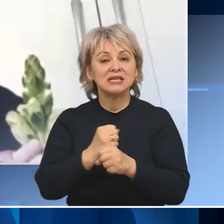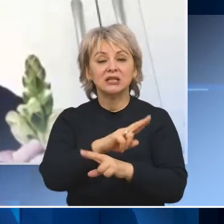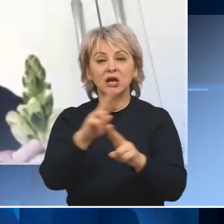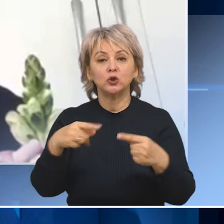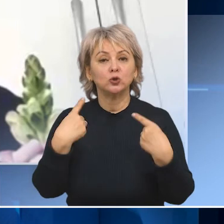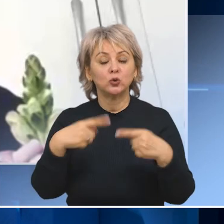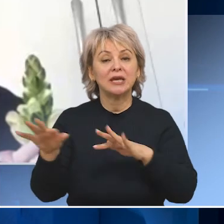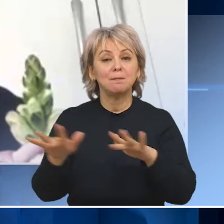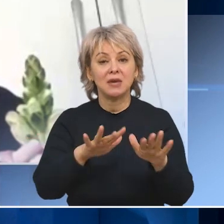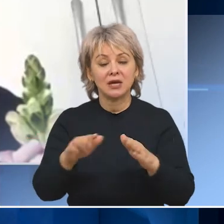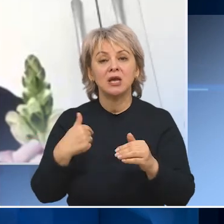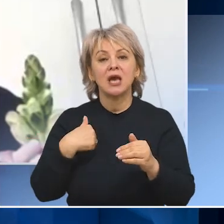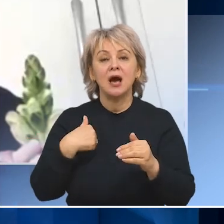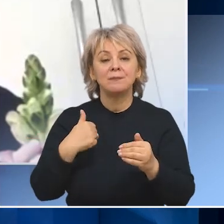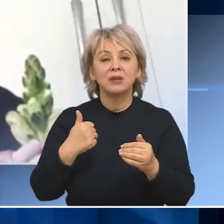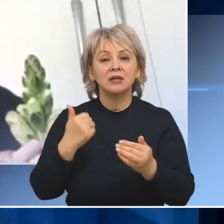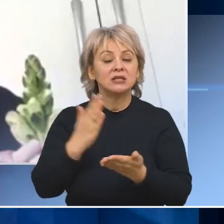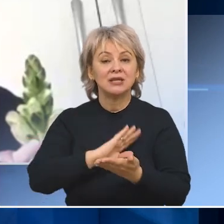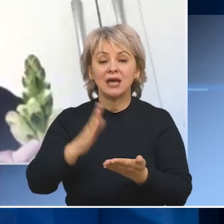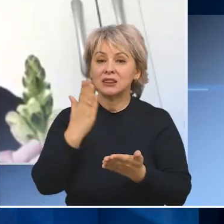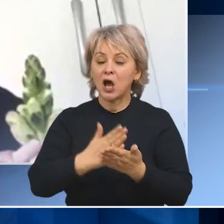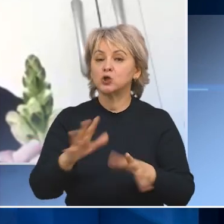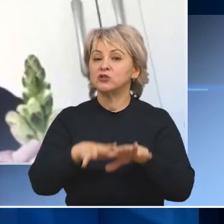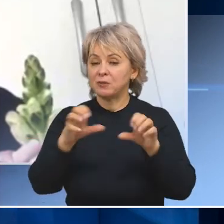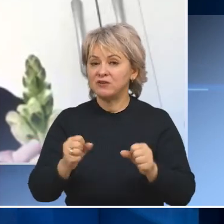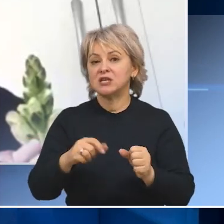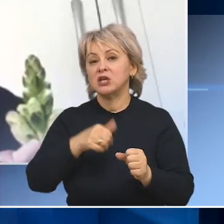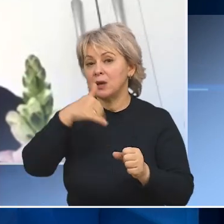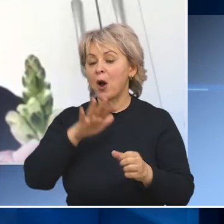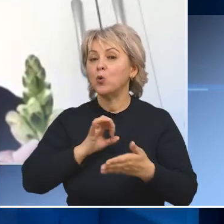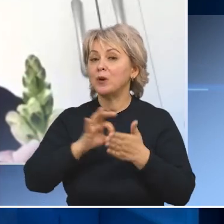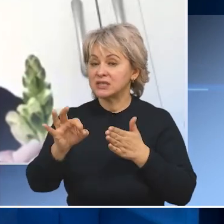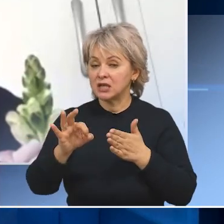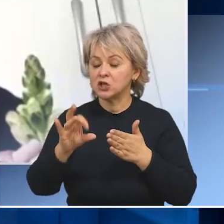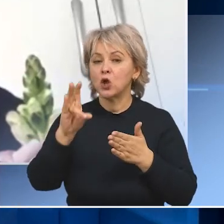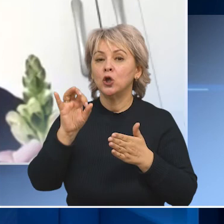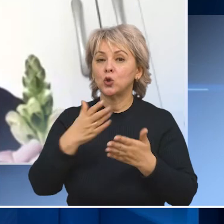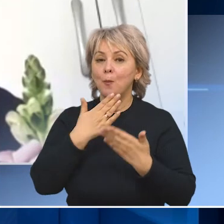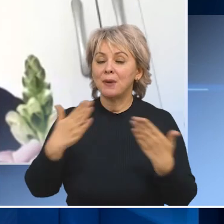разработают какие-то другие пакеты мер. Я не нахожусь в правительстве, не могу вам по этому поводу подсказать, но